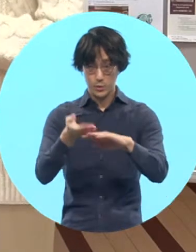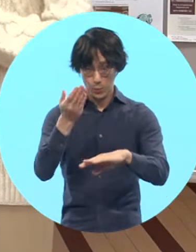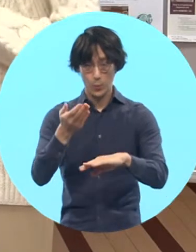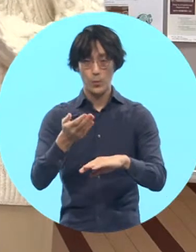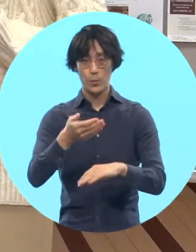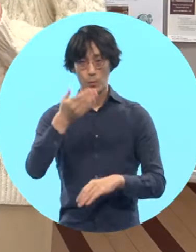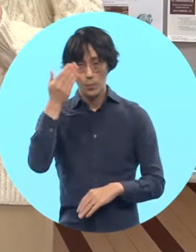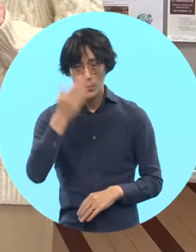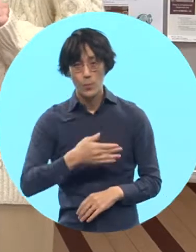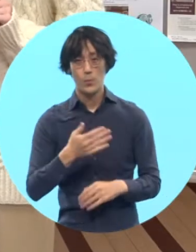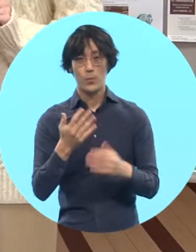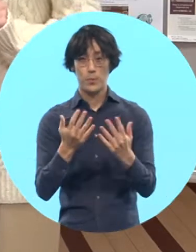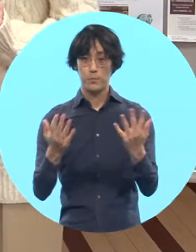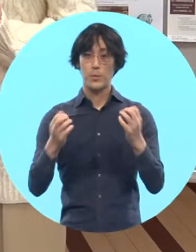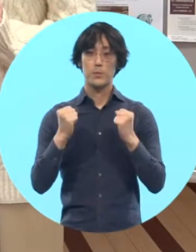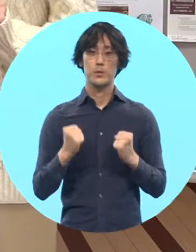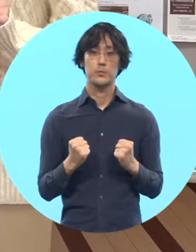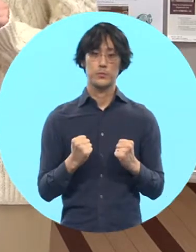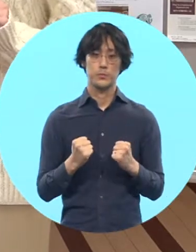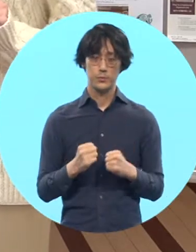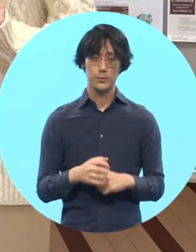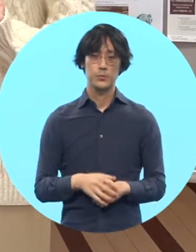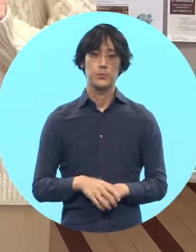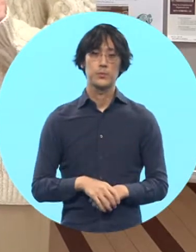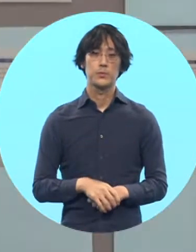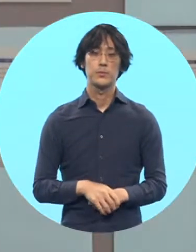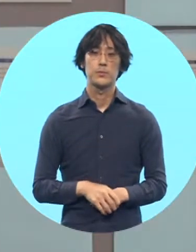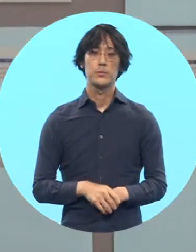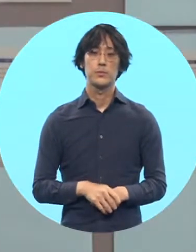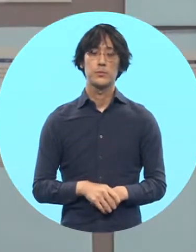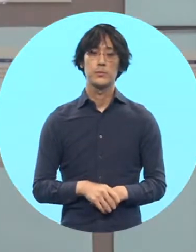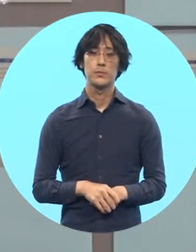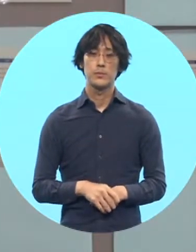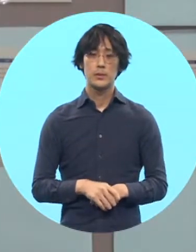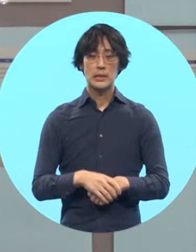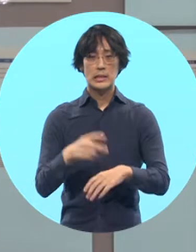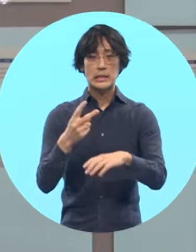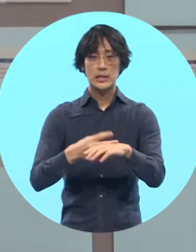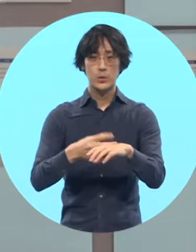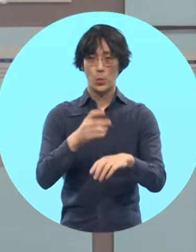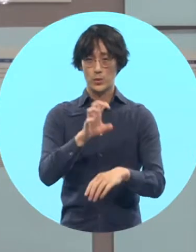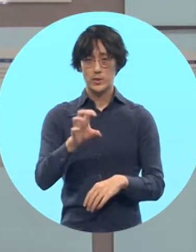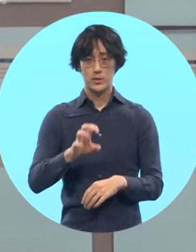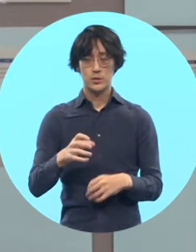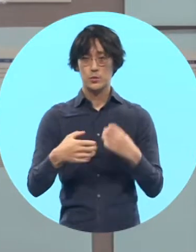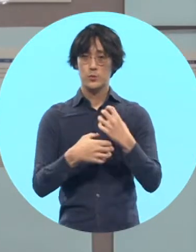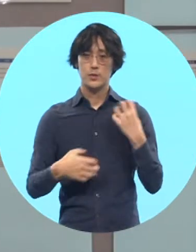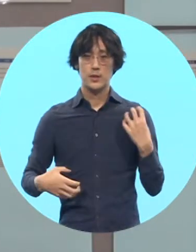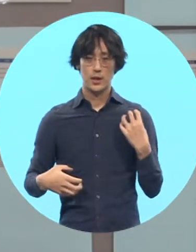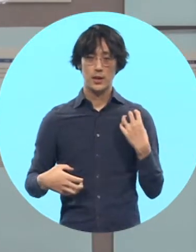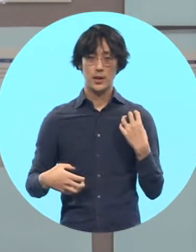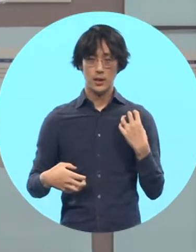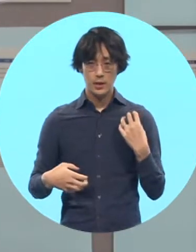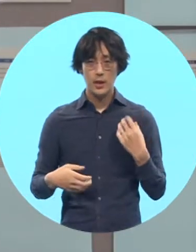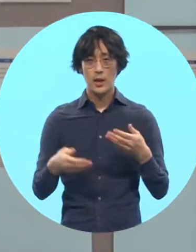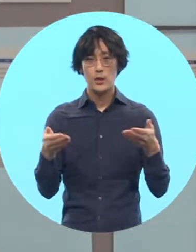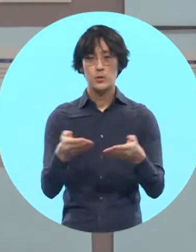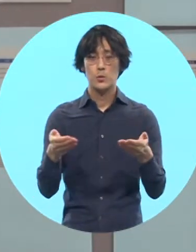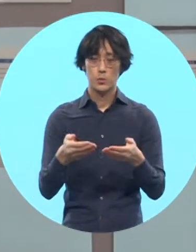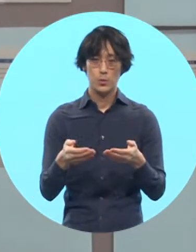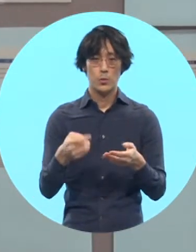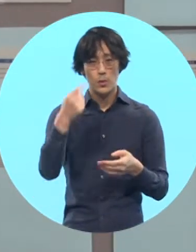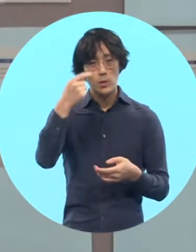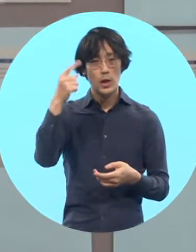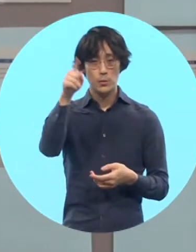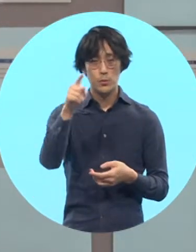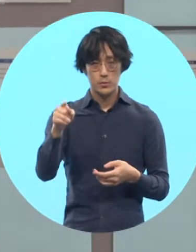。 そんなにたくさんの方が住んでらっしゃるんですね。 はい、技能実習生などで働く外国の方が増え